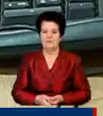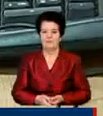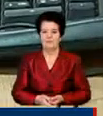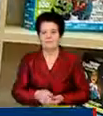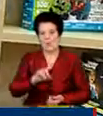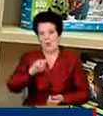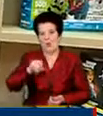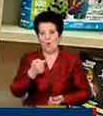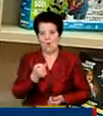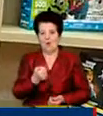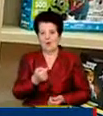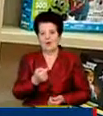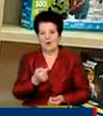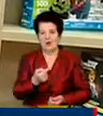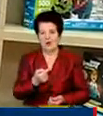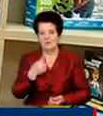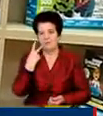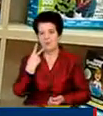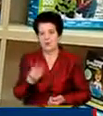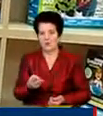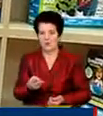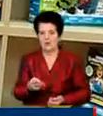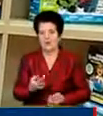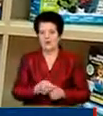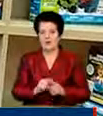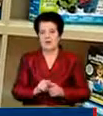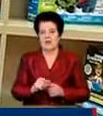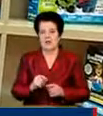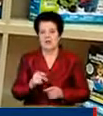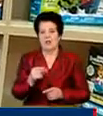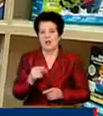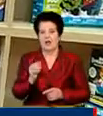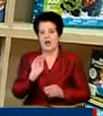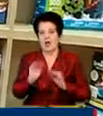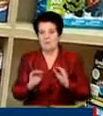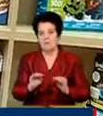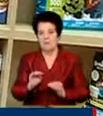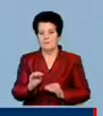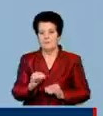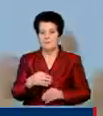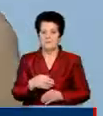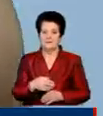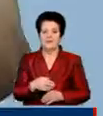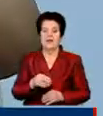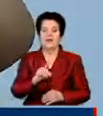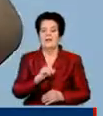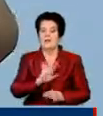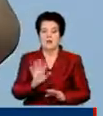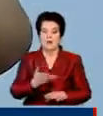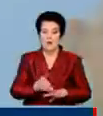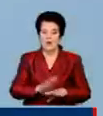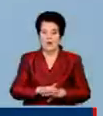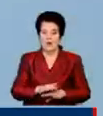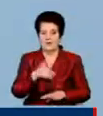Maximum o oră. Mă joc, mă uit pe multe aplicații, mă pe YouTube. Deloc complicat,